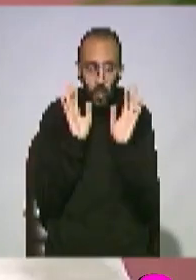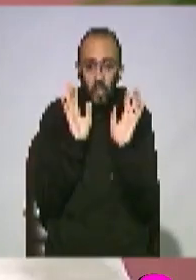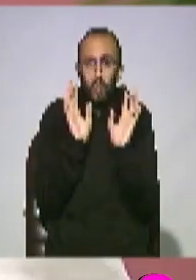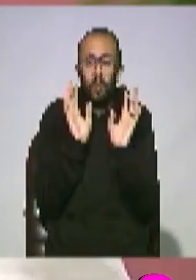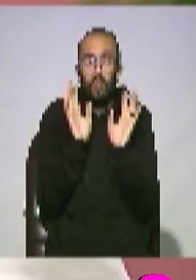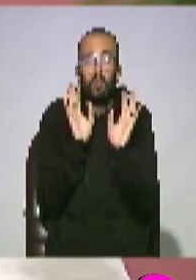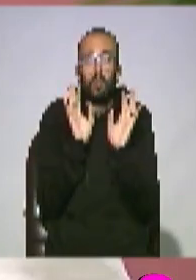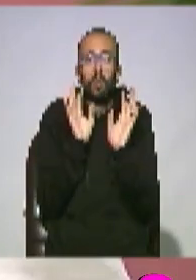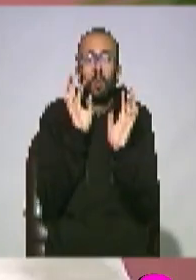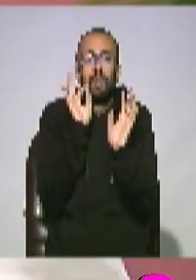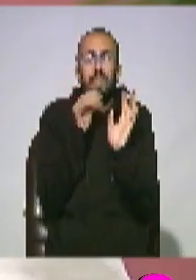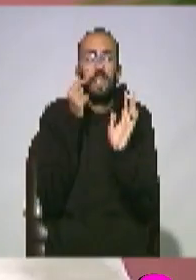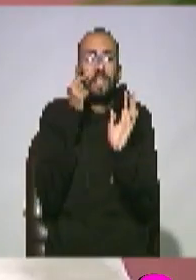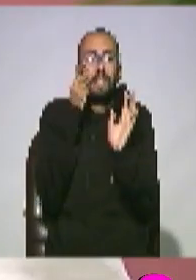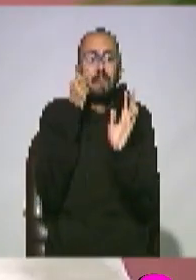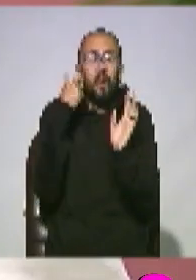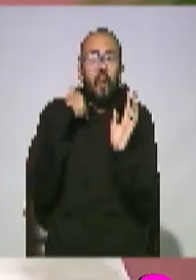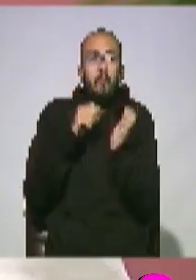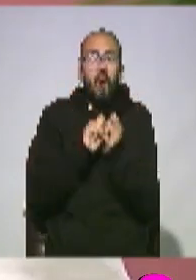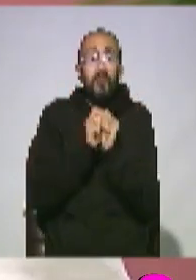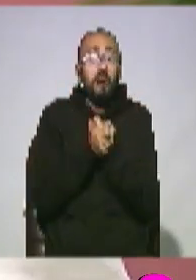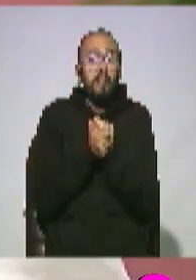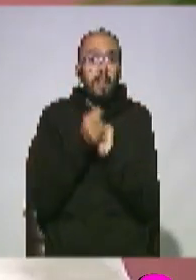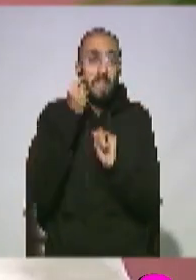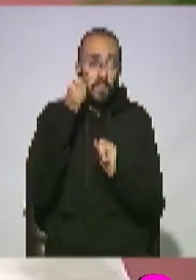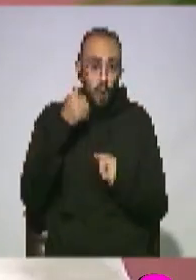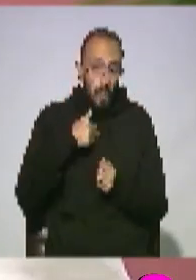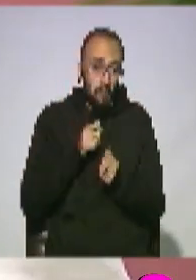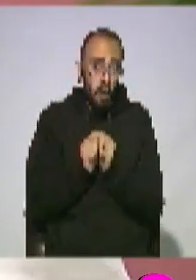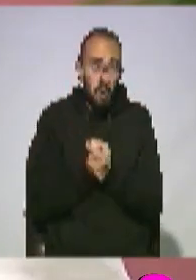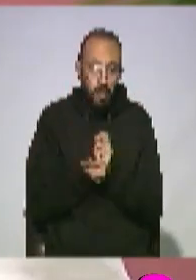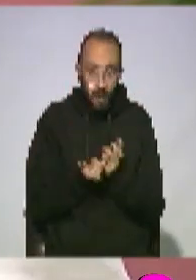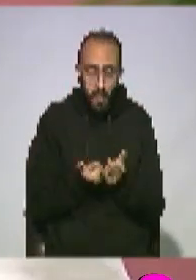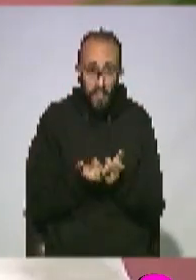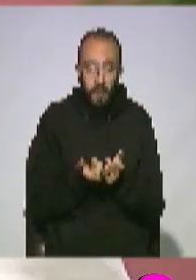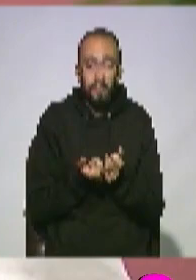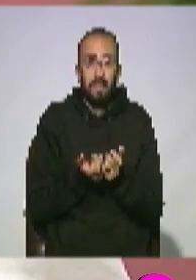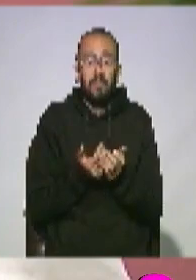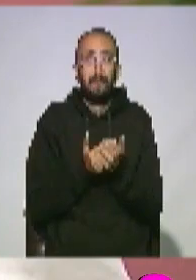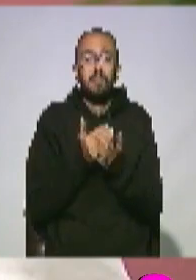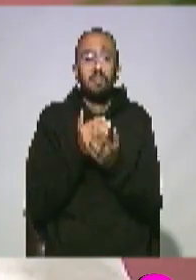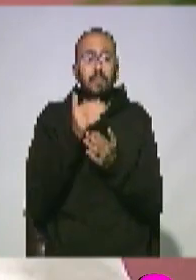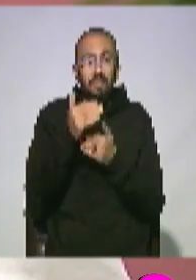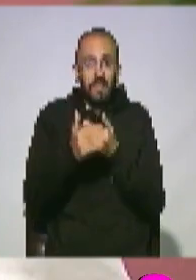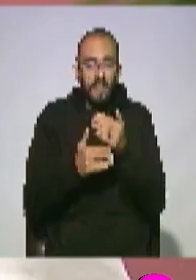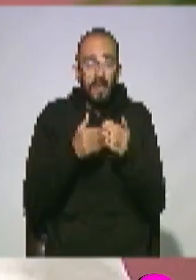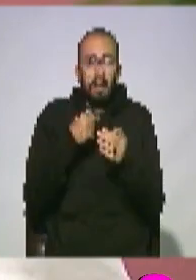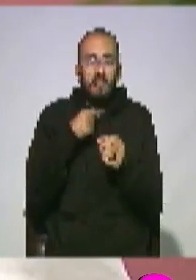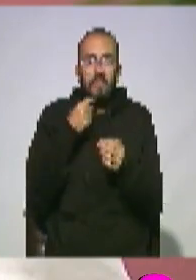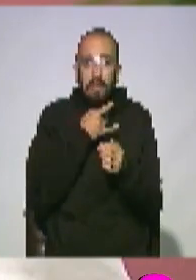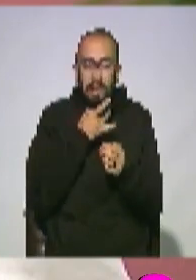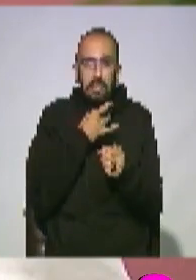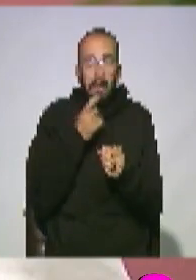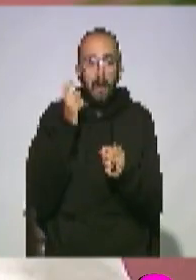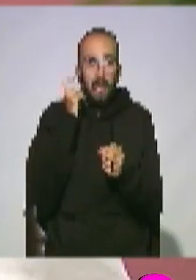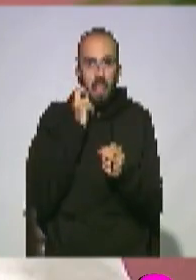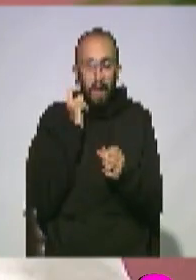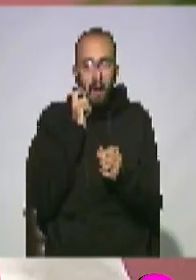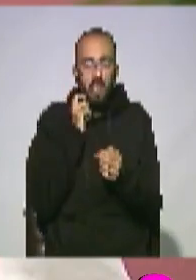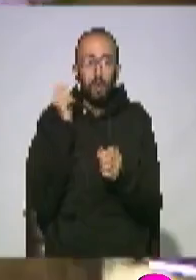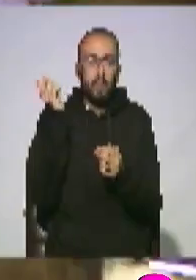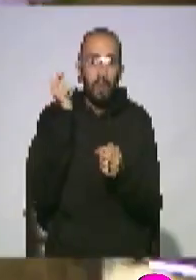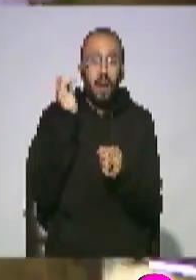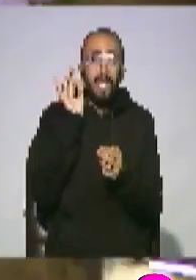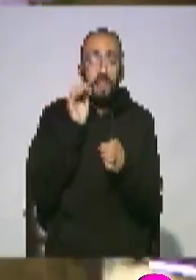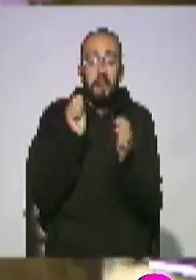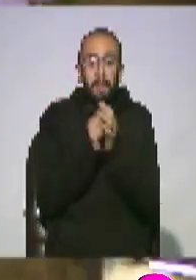يكون في داخل الجسد تغيرات؟ بيحصل تغيرات هرمونية بتسبب بقى الضيق، بتسبب القلق، بتسبب الصداع. البيت نفسه يكون